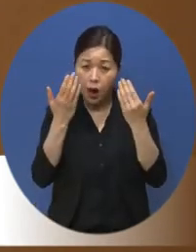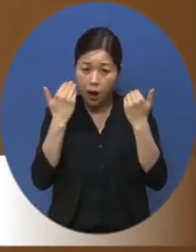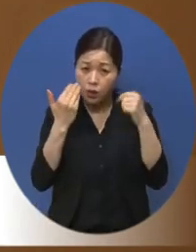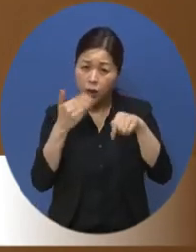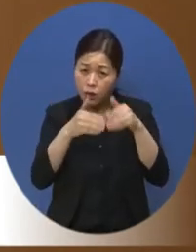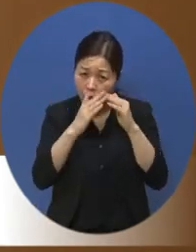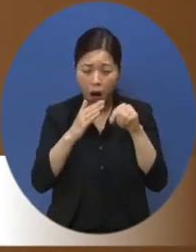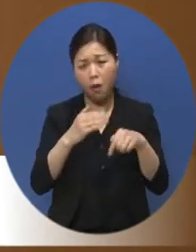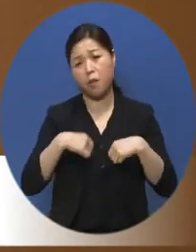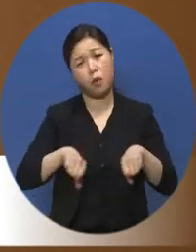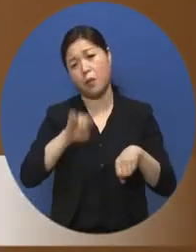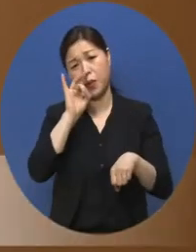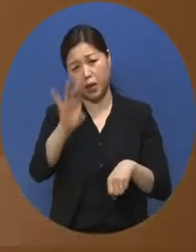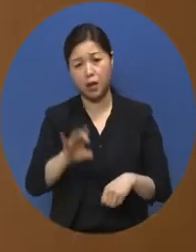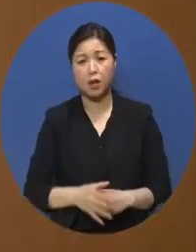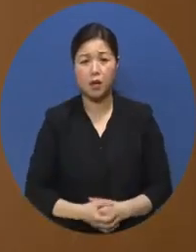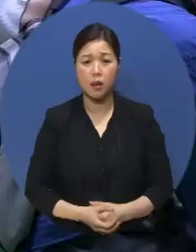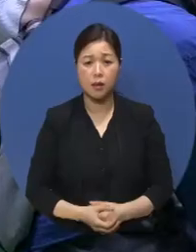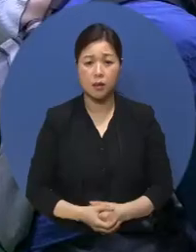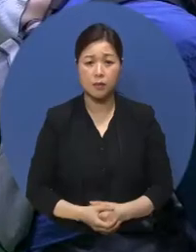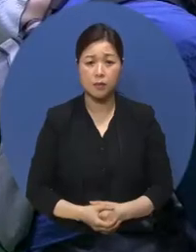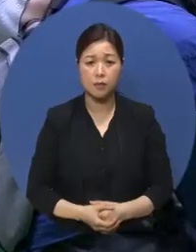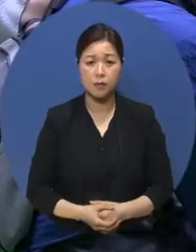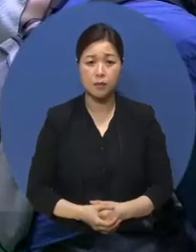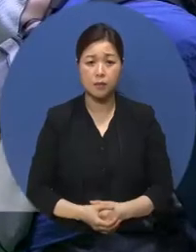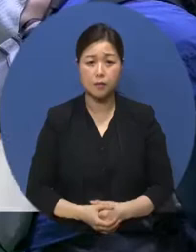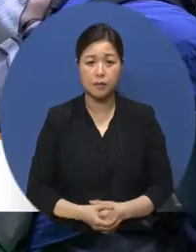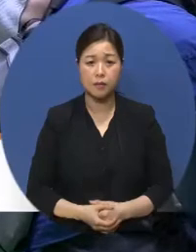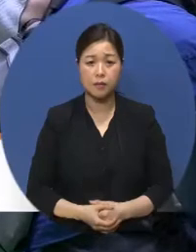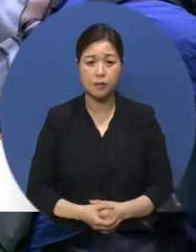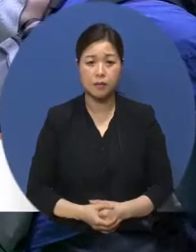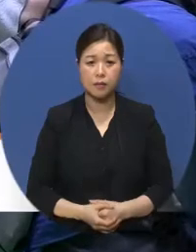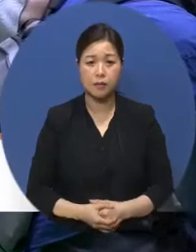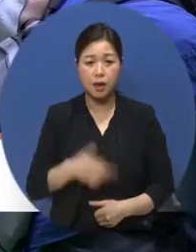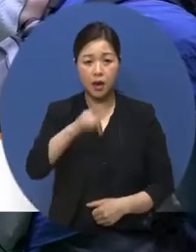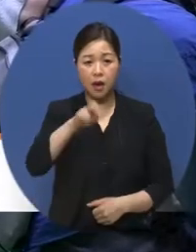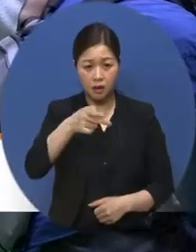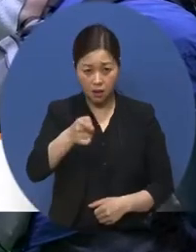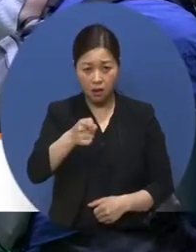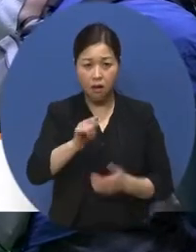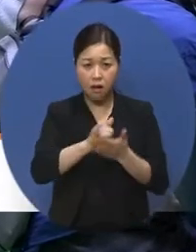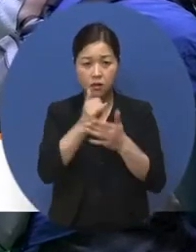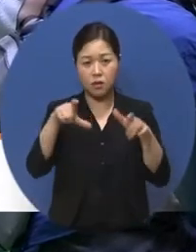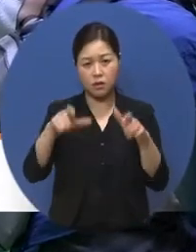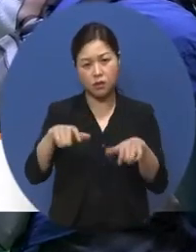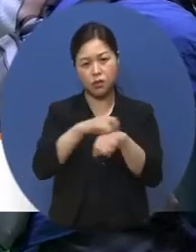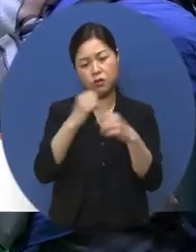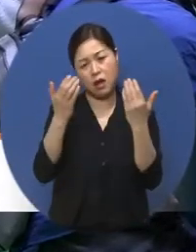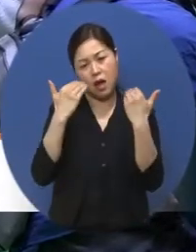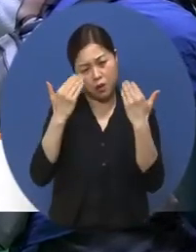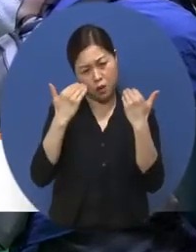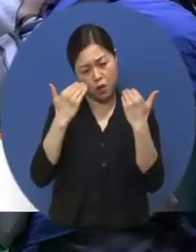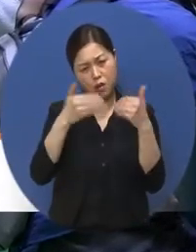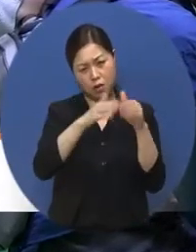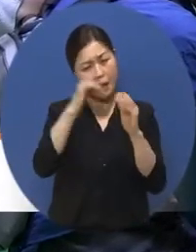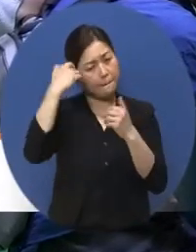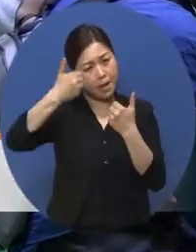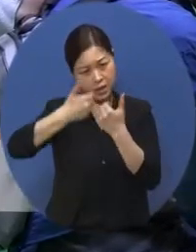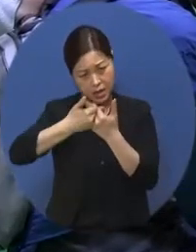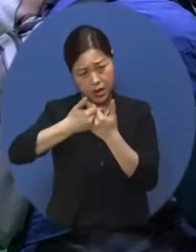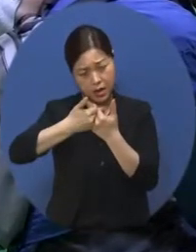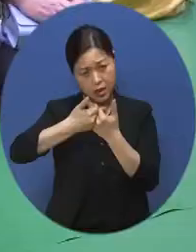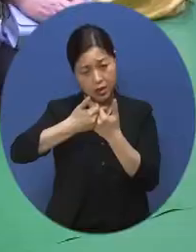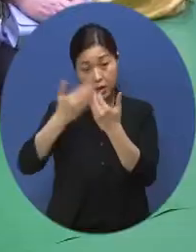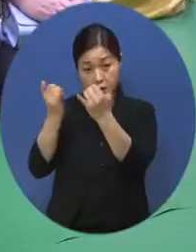학교는 절대로 포기할 수가 없습니다. 강서 지역 특수학교 설립을 반대하는 주민들 앞에 무릎을 꿇었던